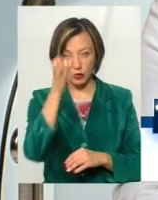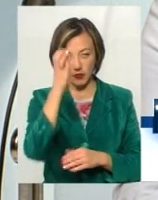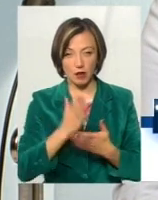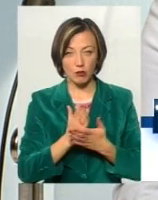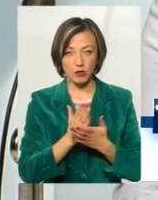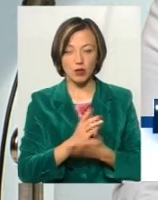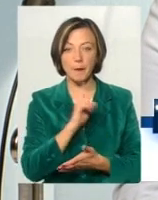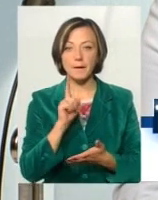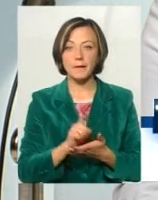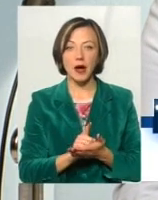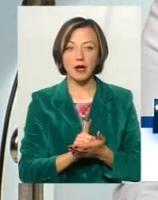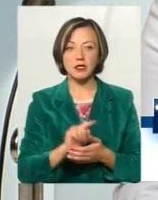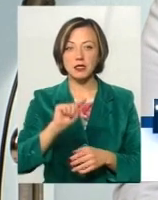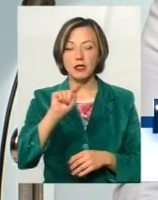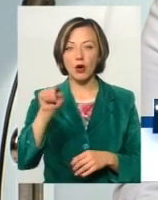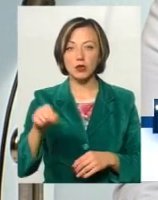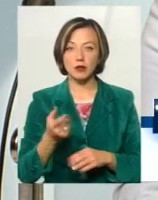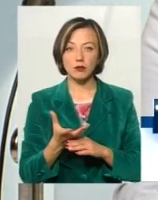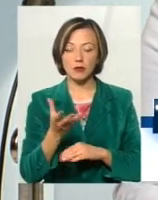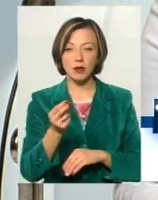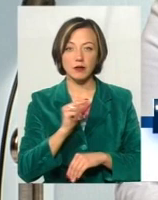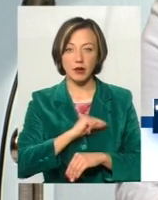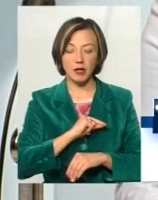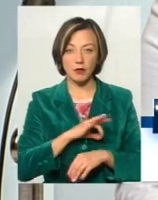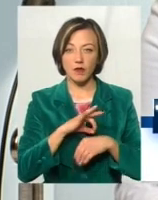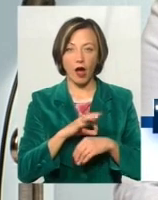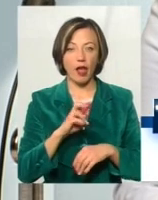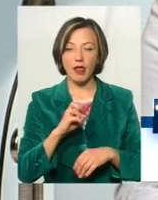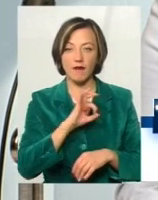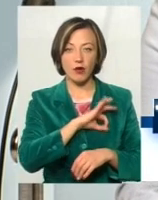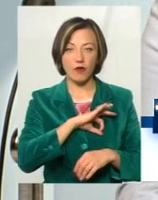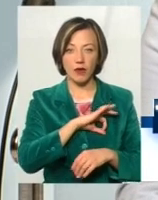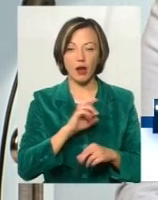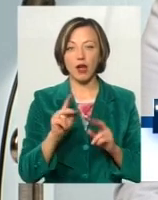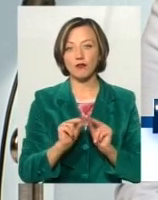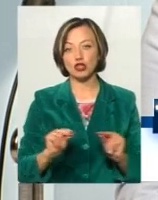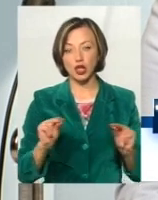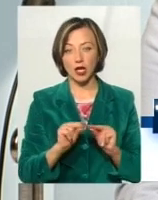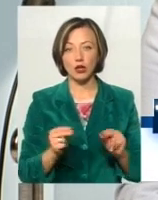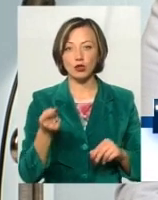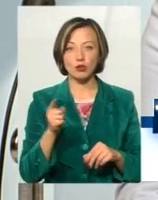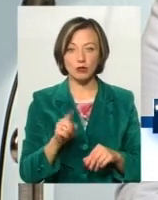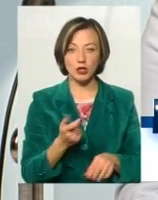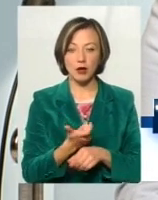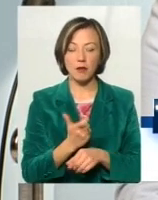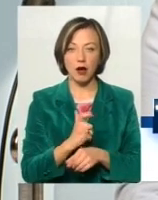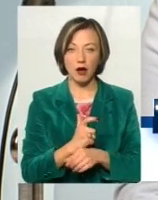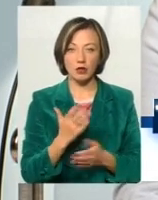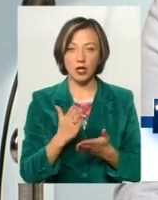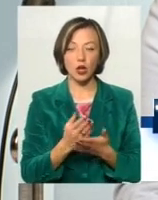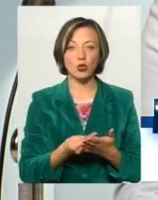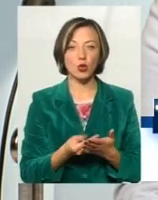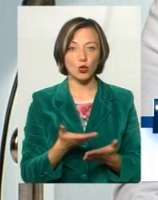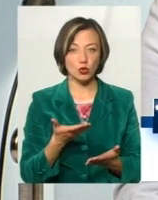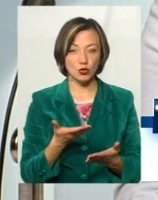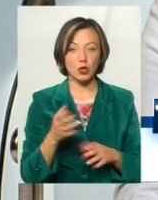послуга, то вона має за годину оплата праці проводитися, а не як вихователю, а як вчителю. І тому вона набагато є дорожчою.